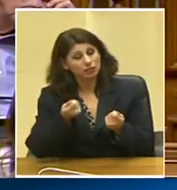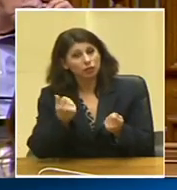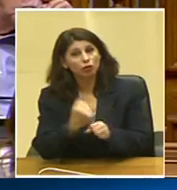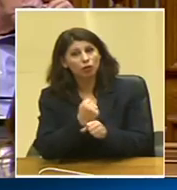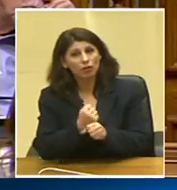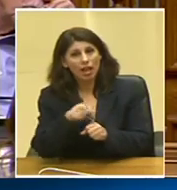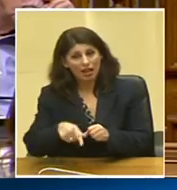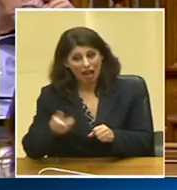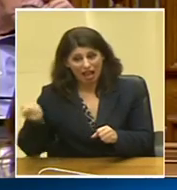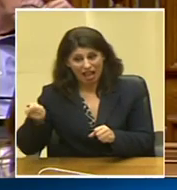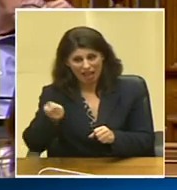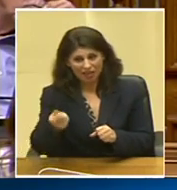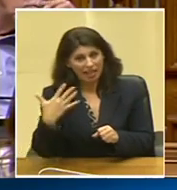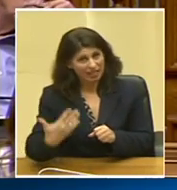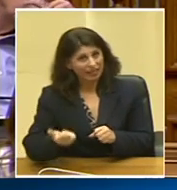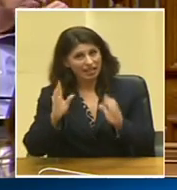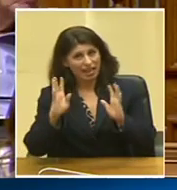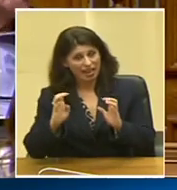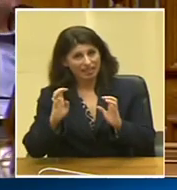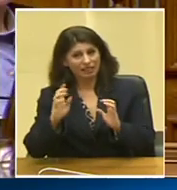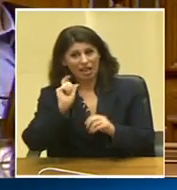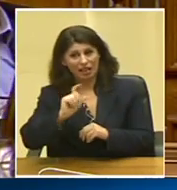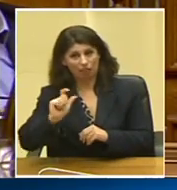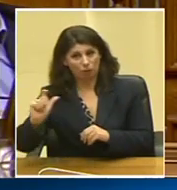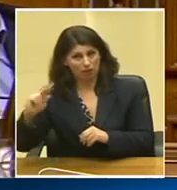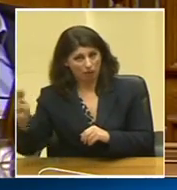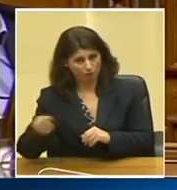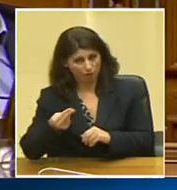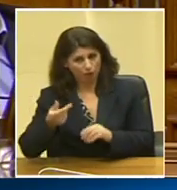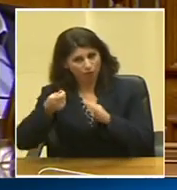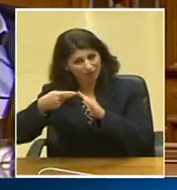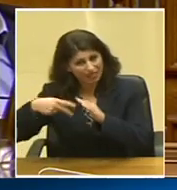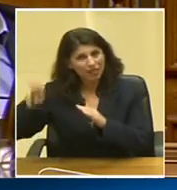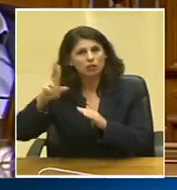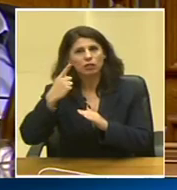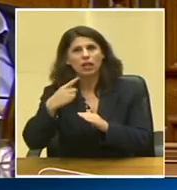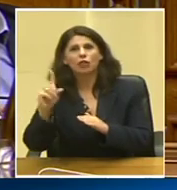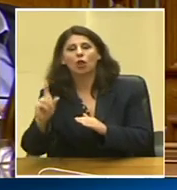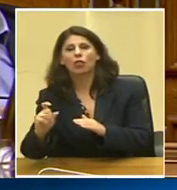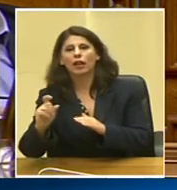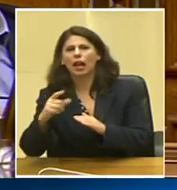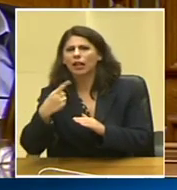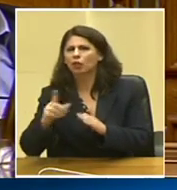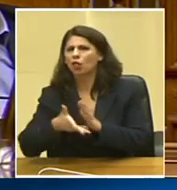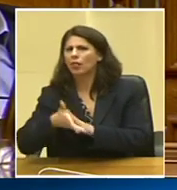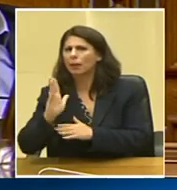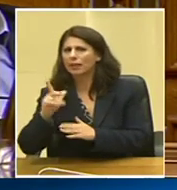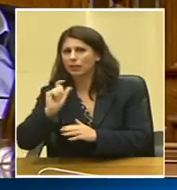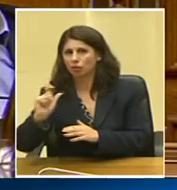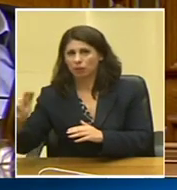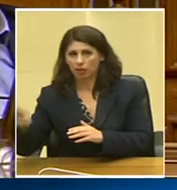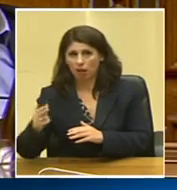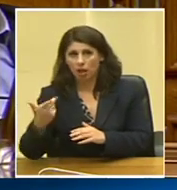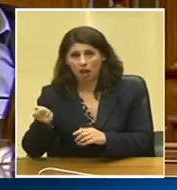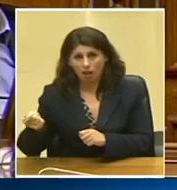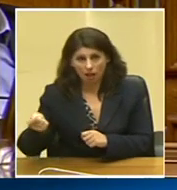στα 90 εκατομμύρια ευρώ, όταν εμείς αναλάβαμε, και ανέβηκαν στα 110-115. Αλλά τα